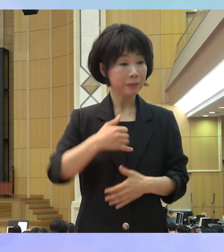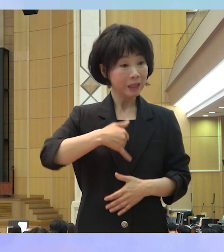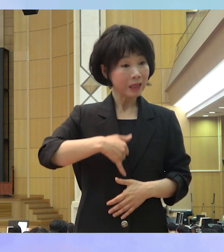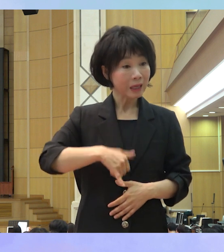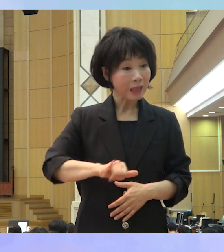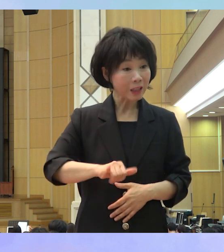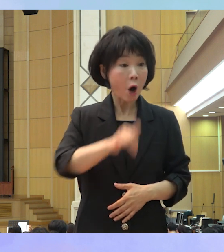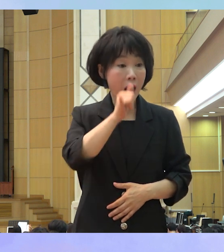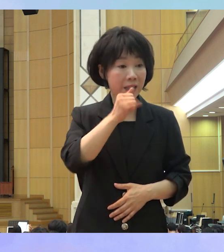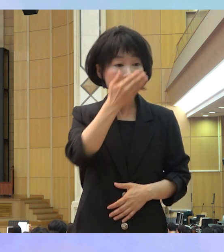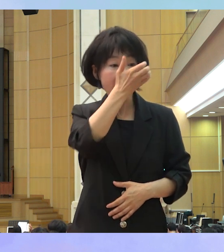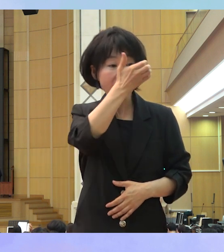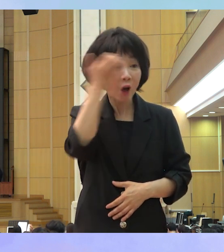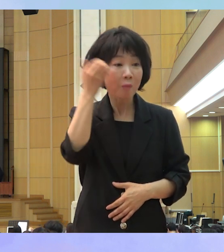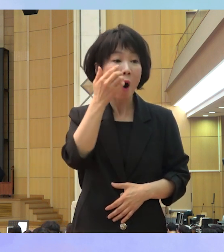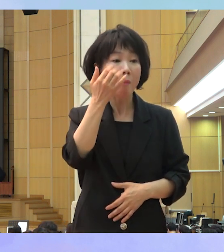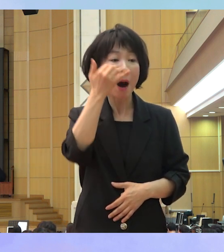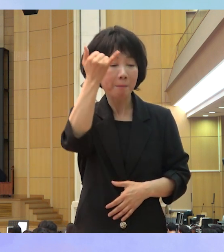네.